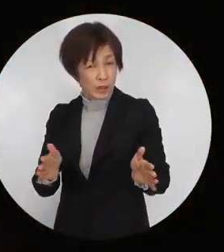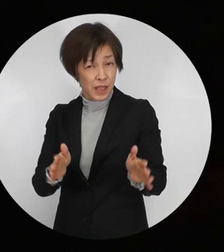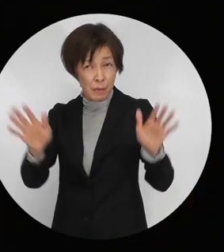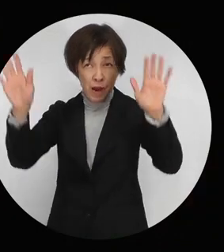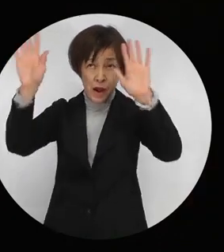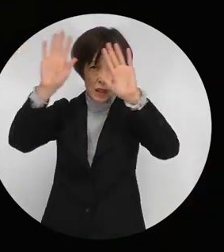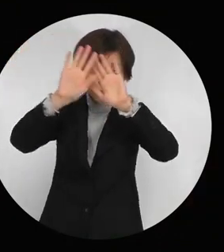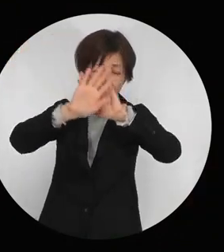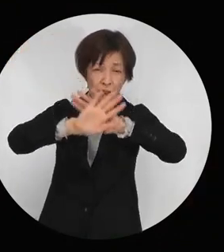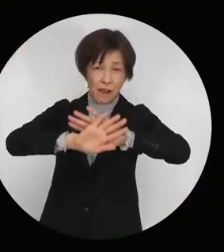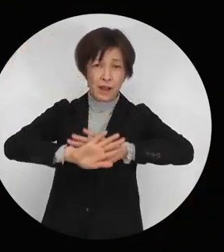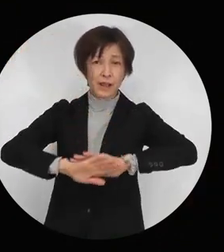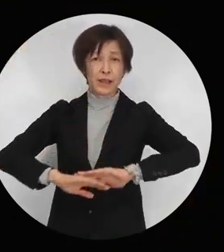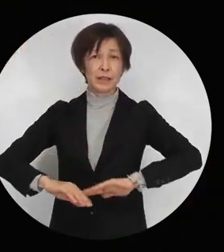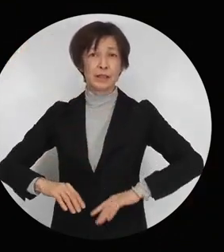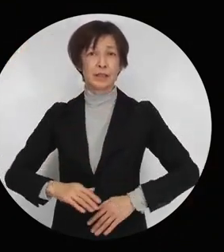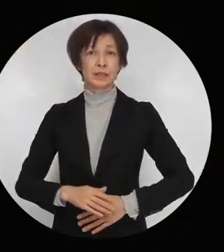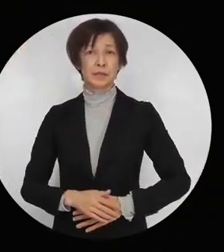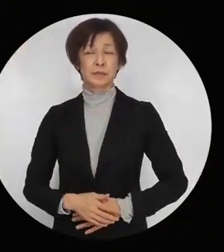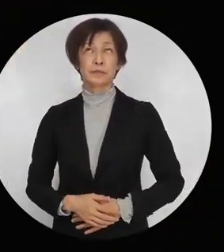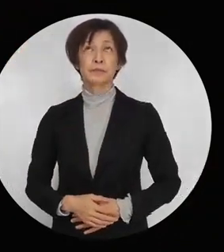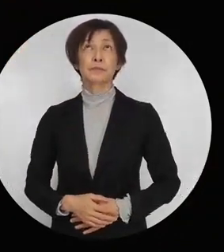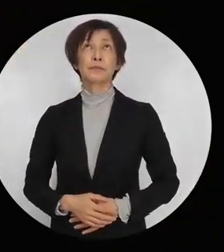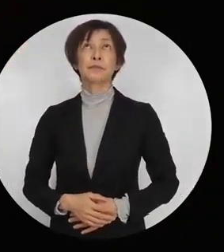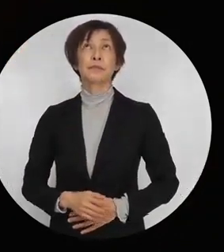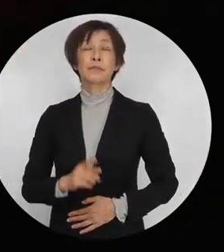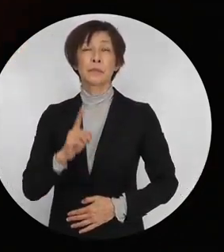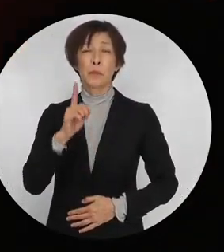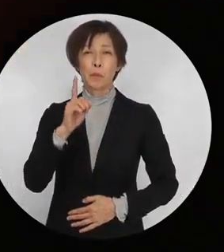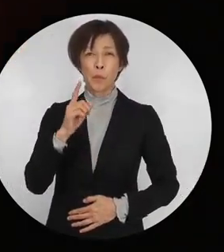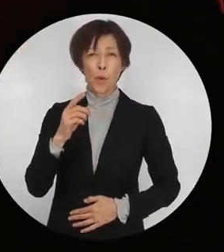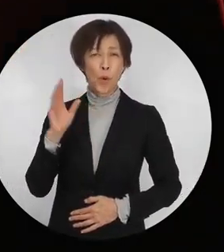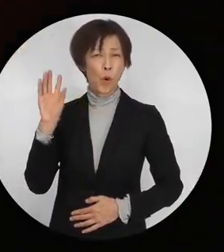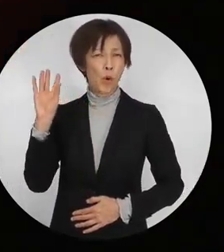狭くて暗い場所に避難していました。